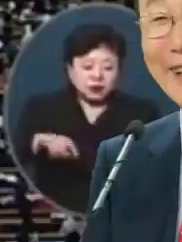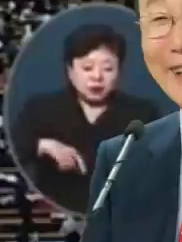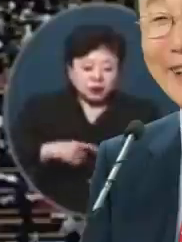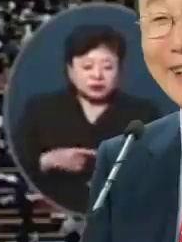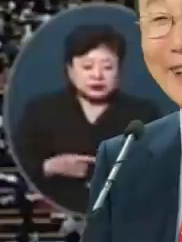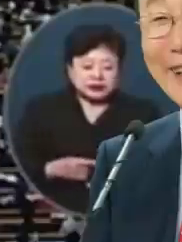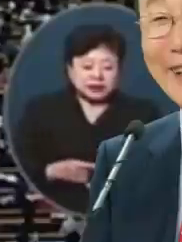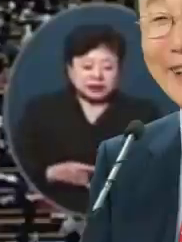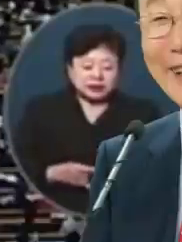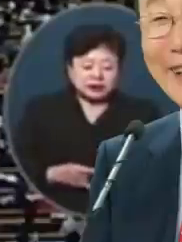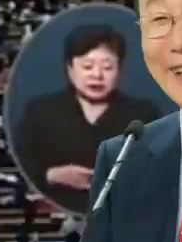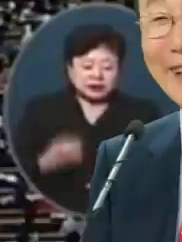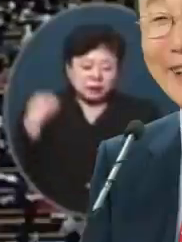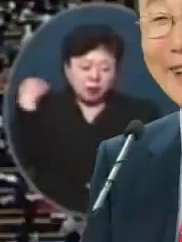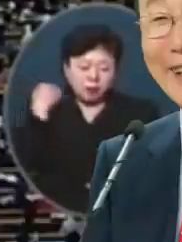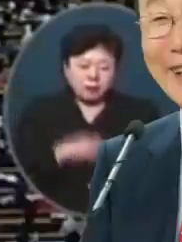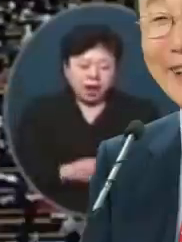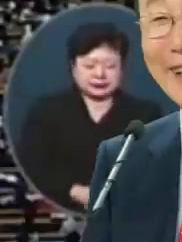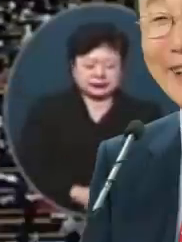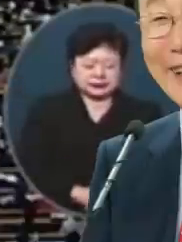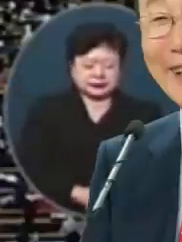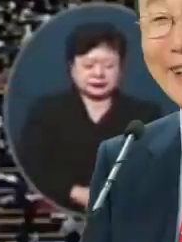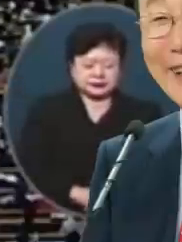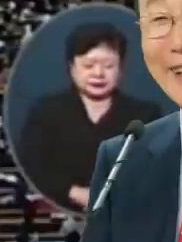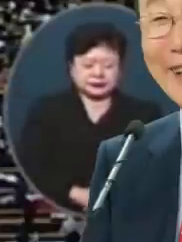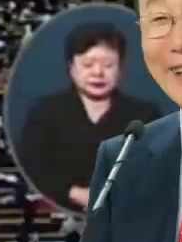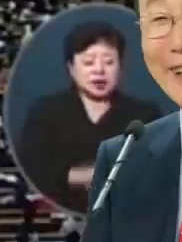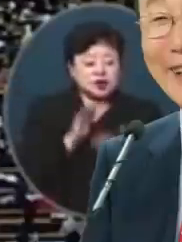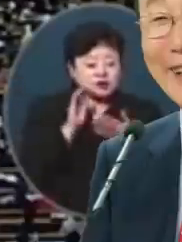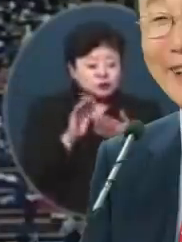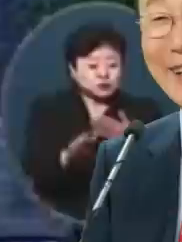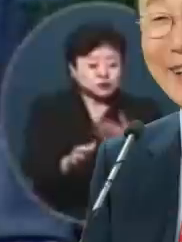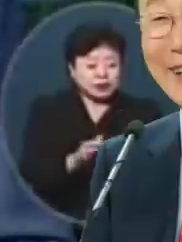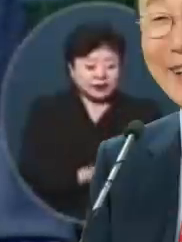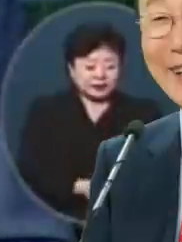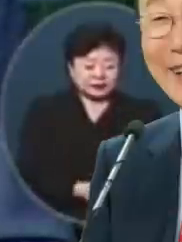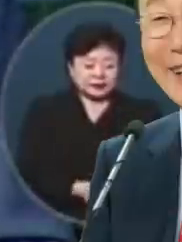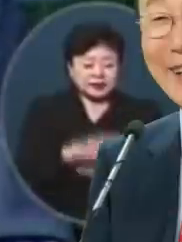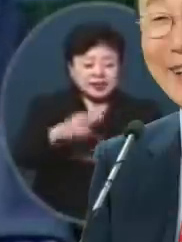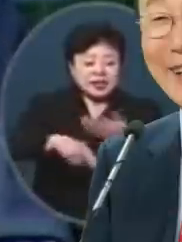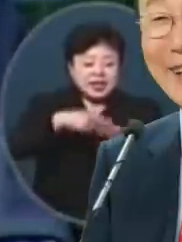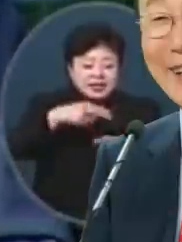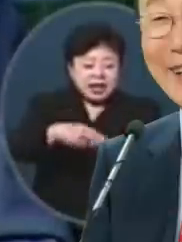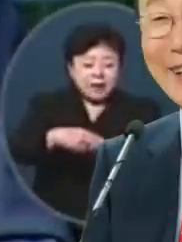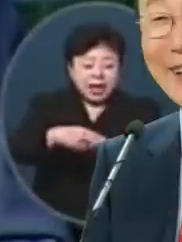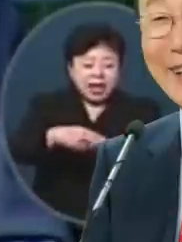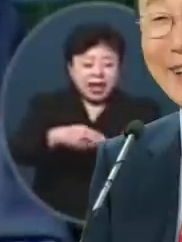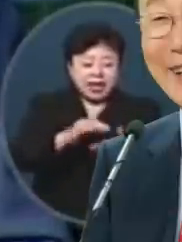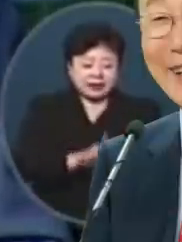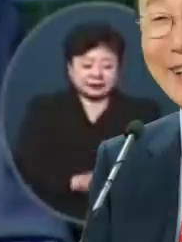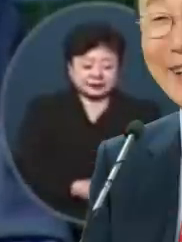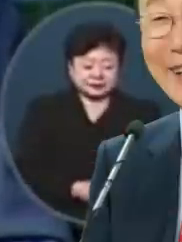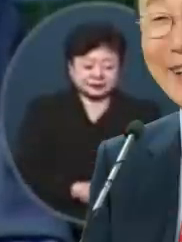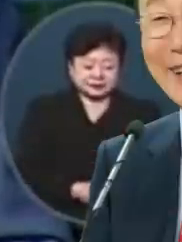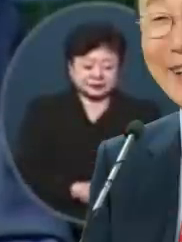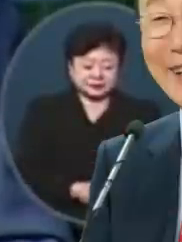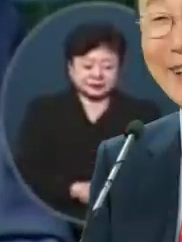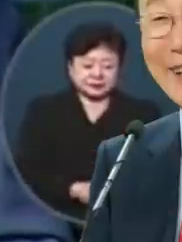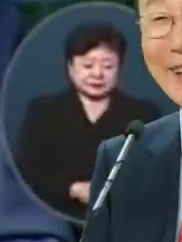들고 목을 베웁니다. 그러고 난 다음에 야훼 예배를 이스라엘을